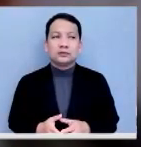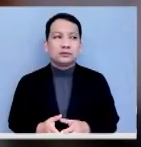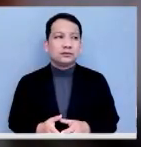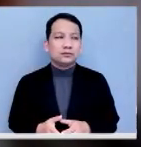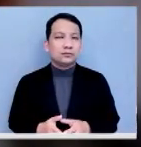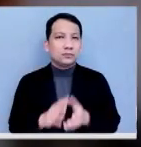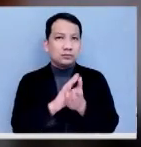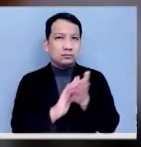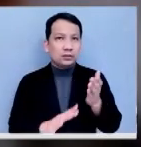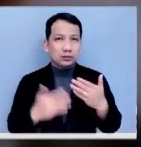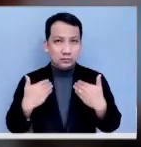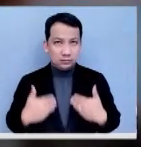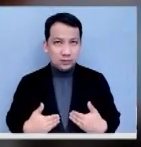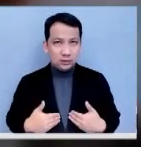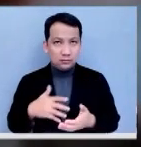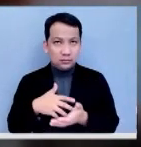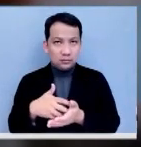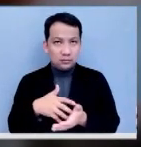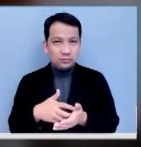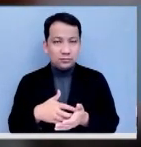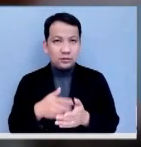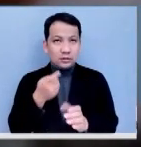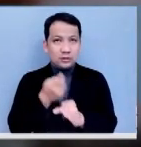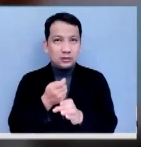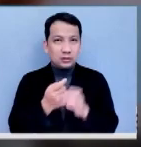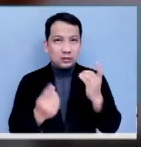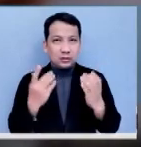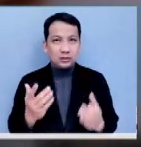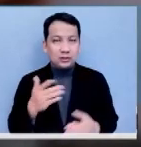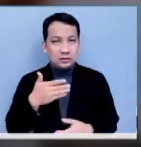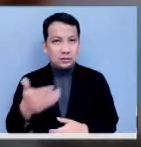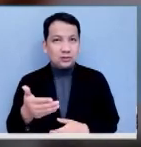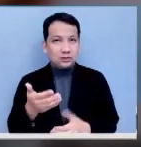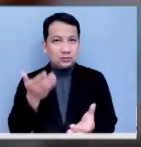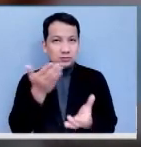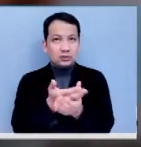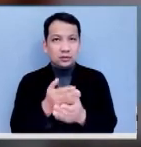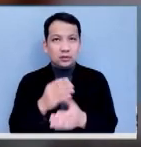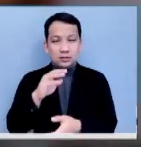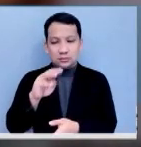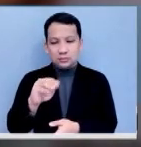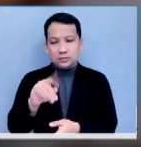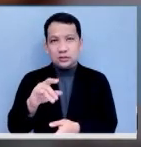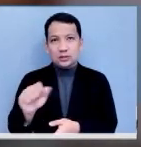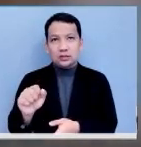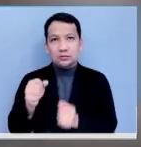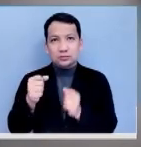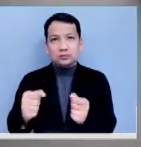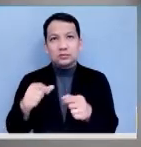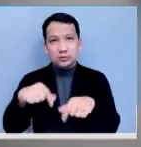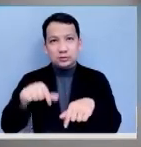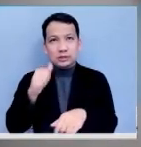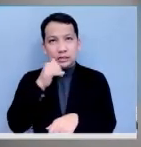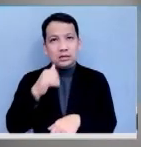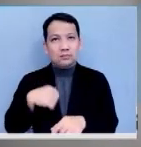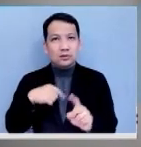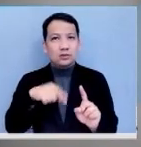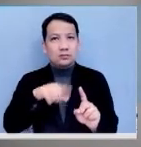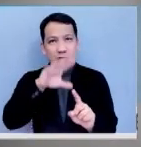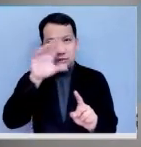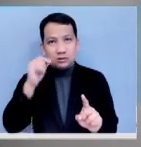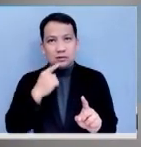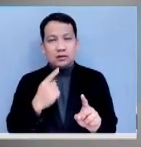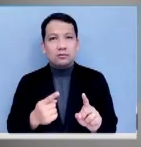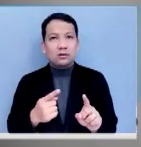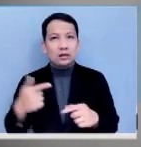Duguan ng dibdib at nanghihina ang taxi driver na yan ng datnan ng mga rescuer sa Mindanao Avenue sa Quezon City kahapon. Ang naturang tsuper,